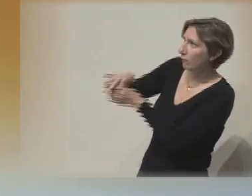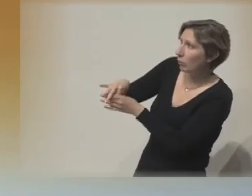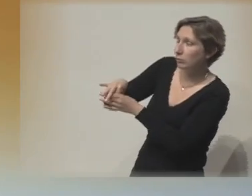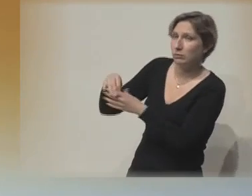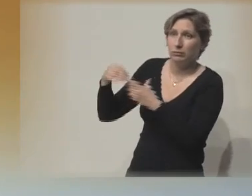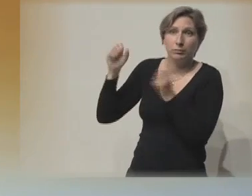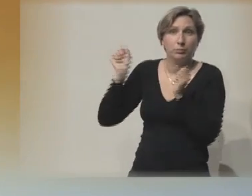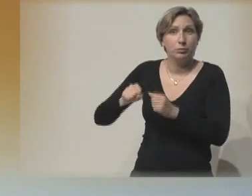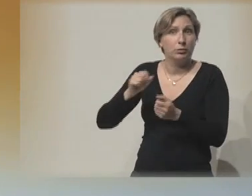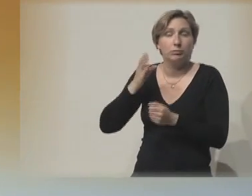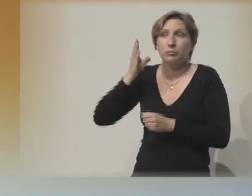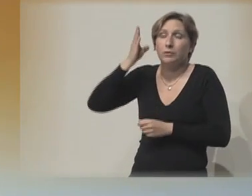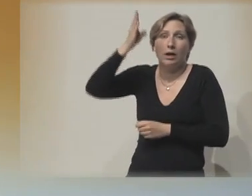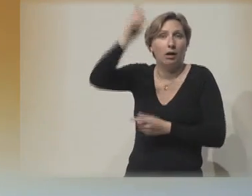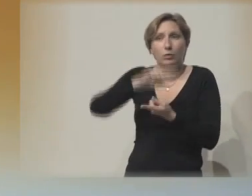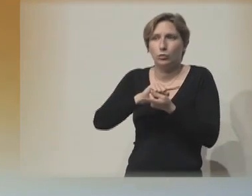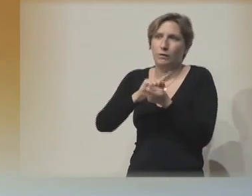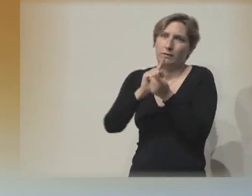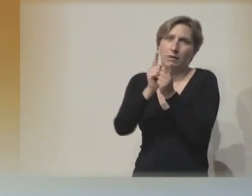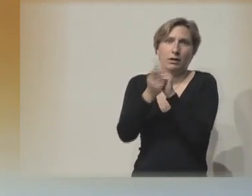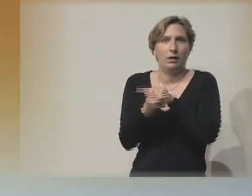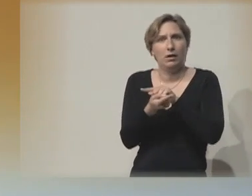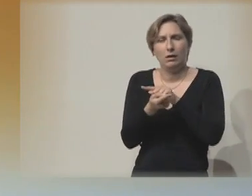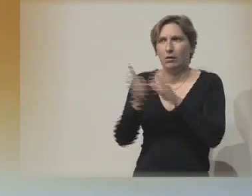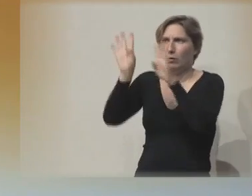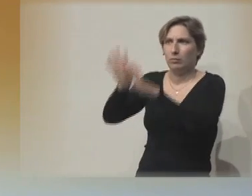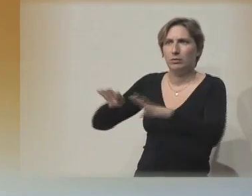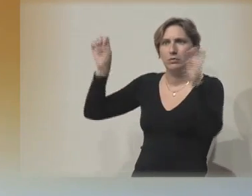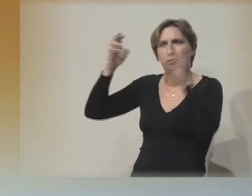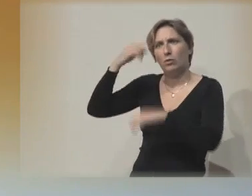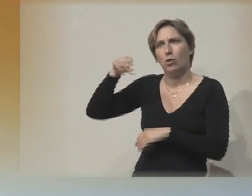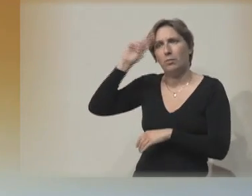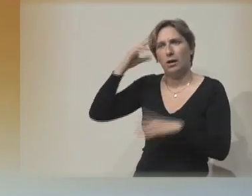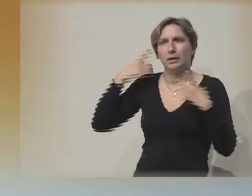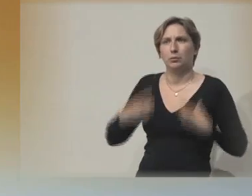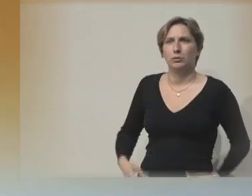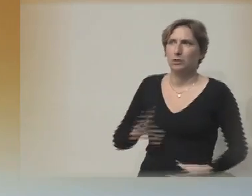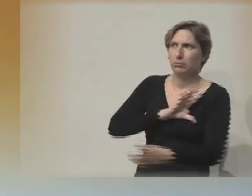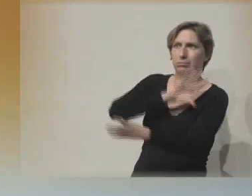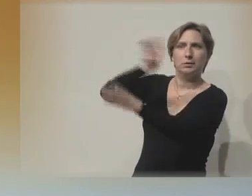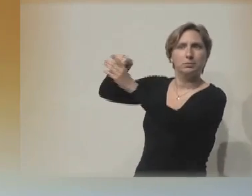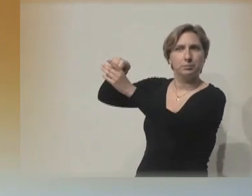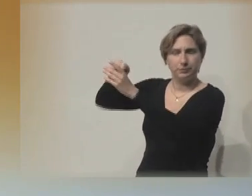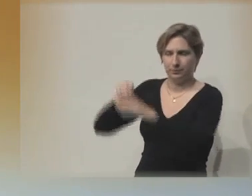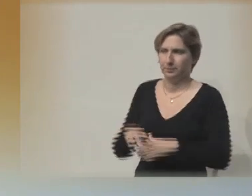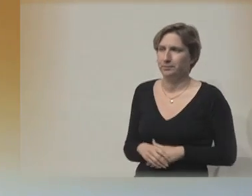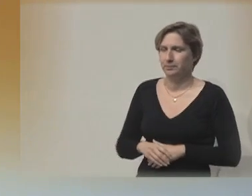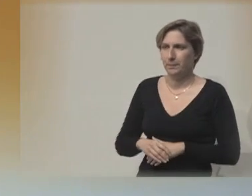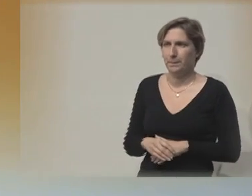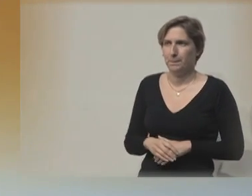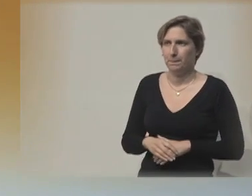pour devenir demain la représentation parlementaire, les députés européens de la France.